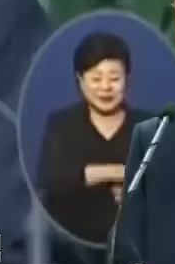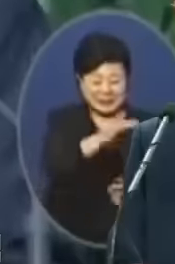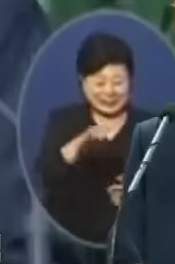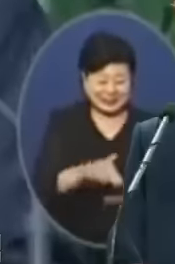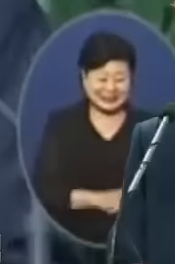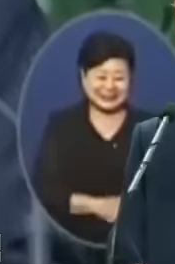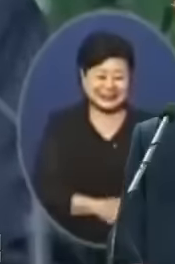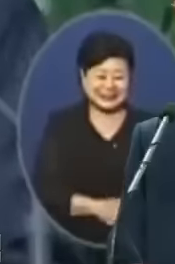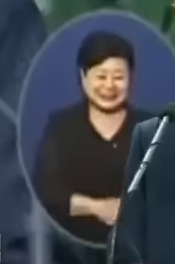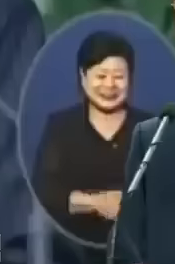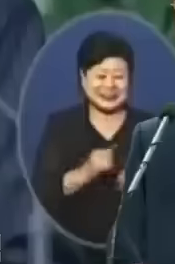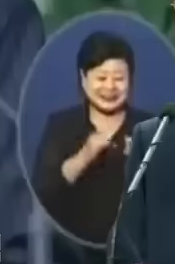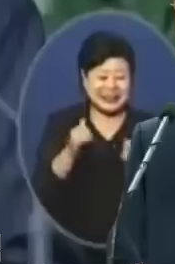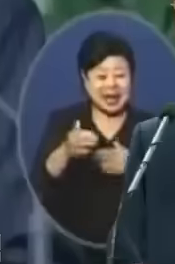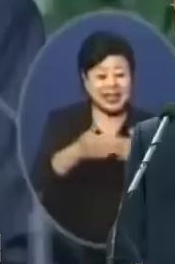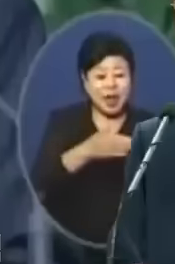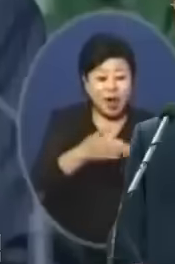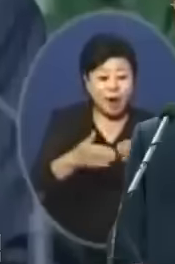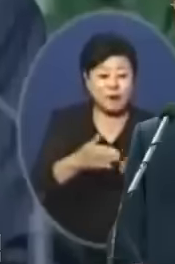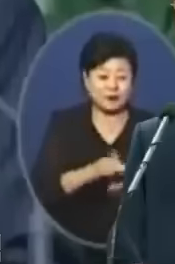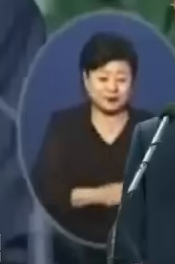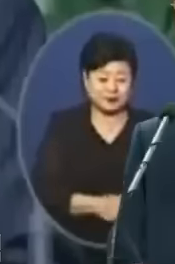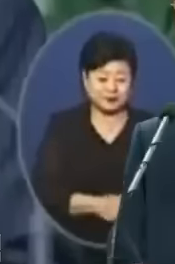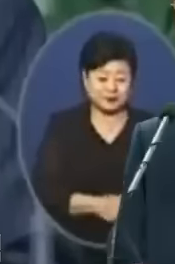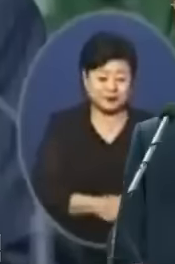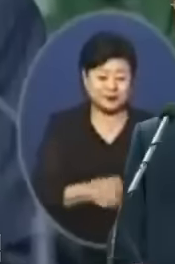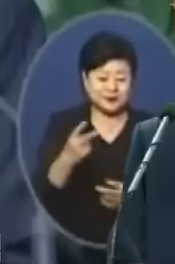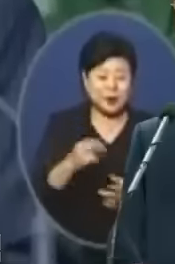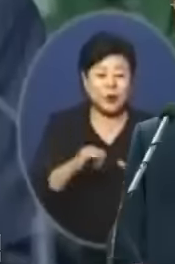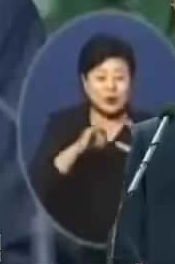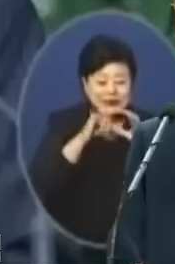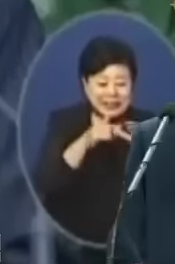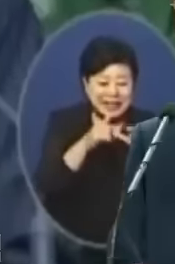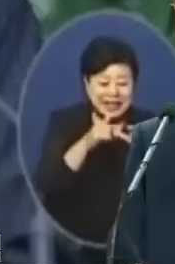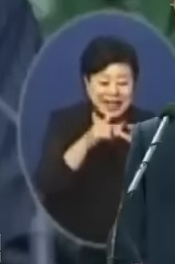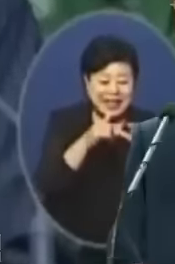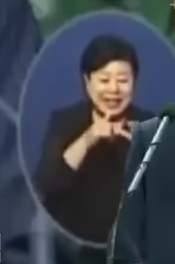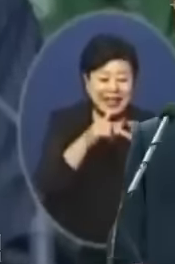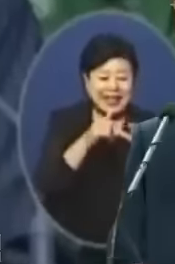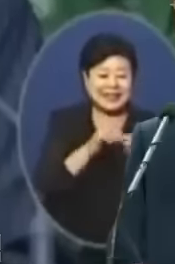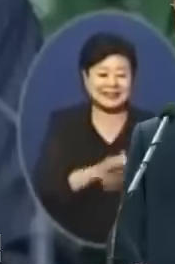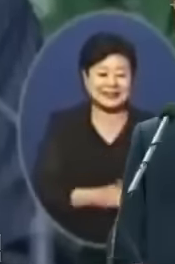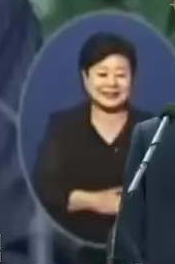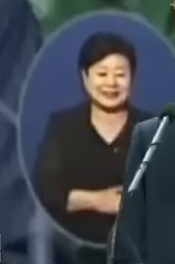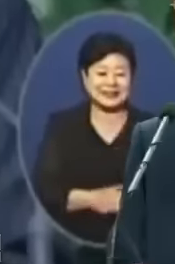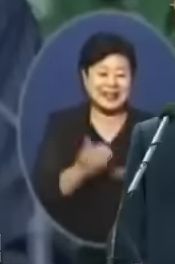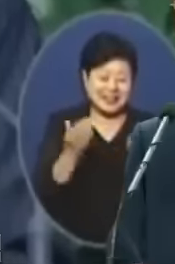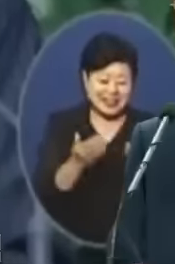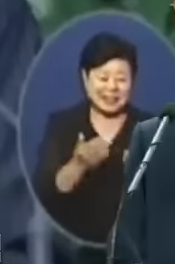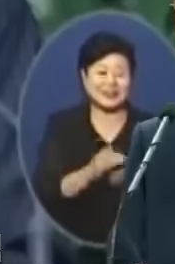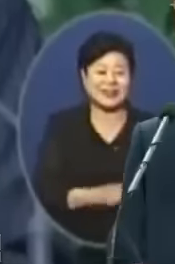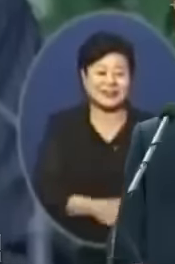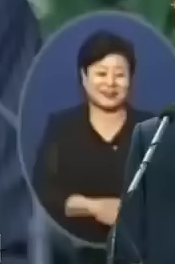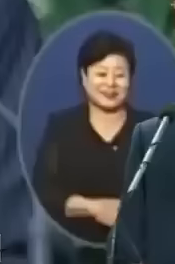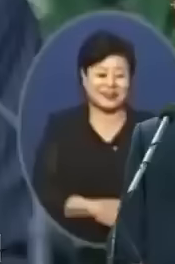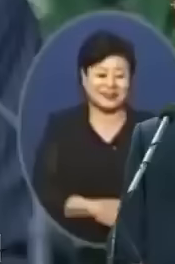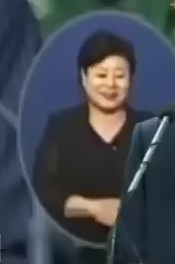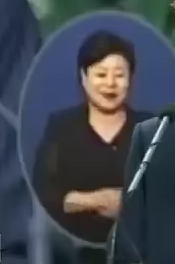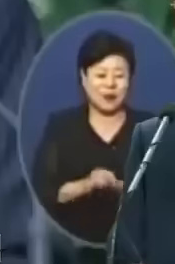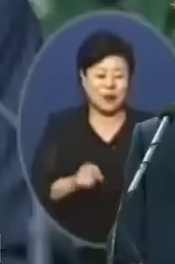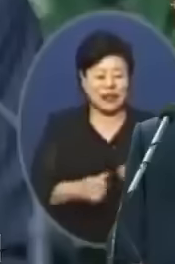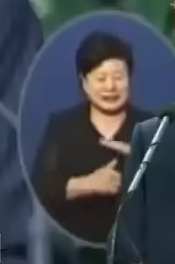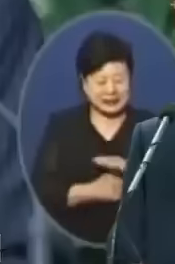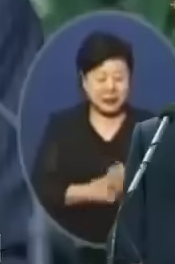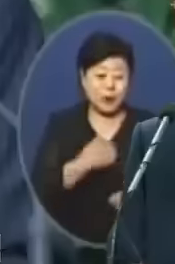우리의 인생 경험도 그렇고 세상에 일어난 일들도 그렇고 오래